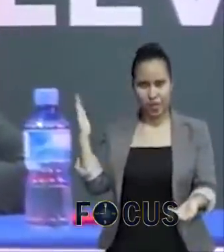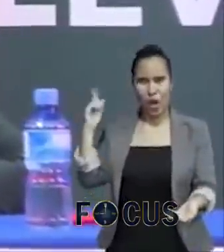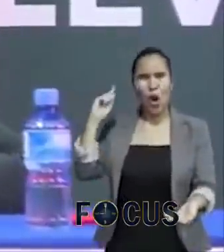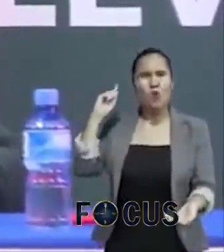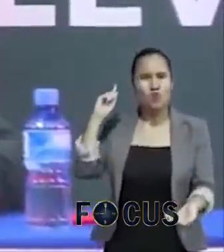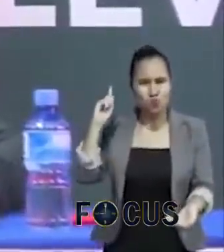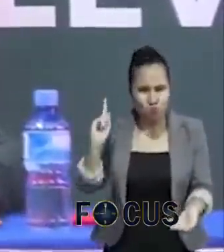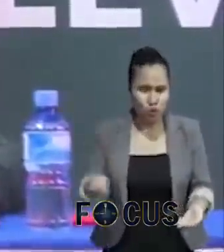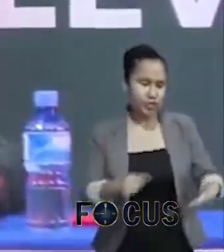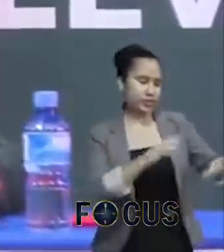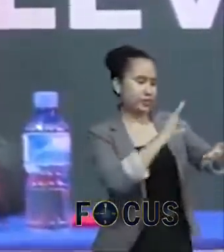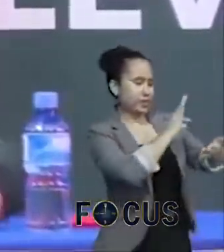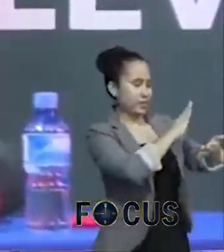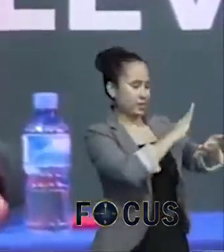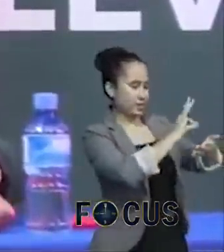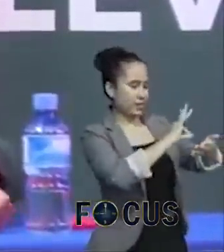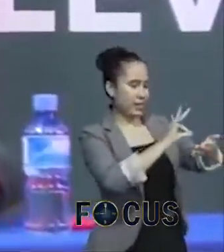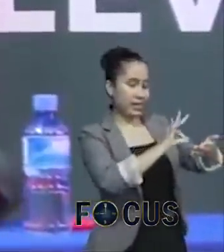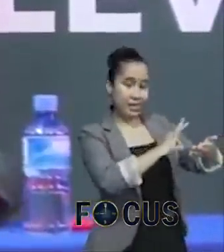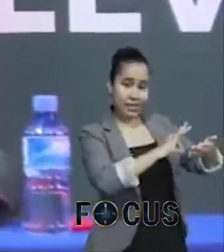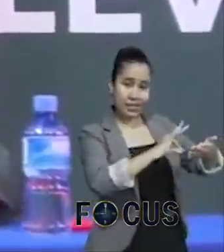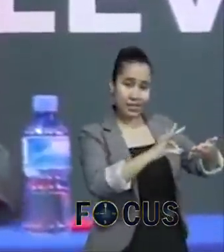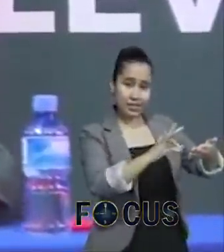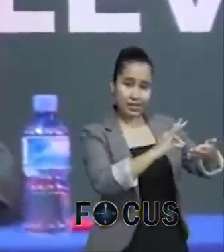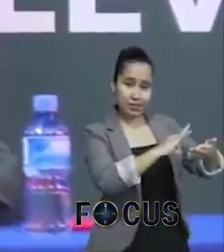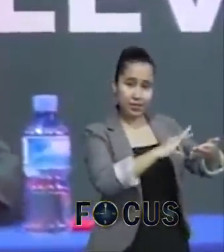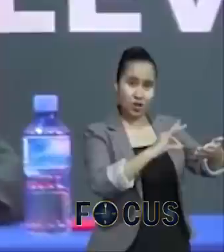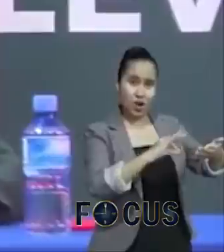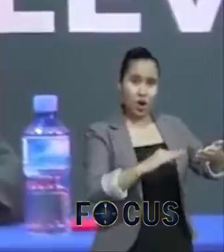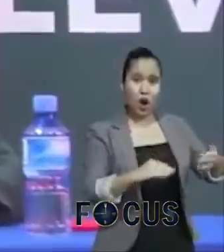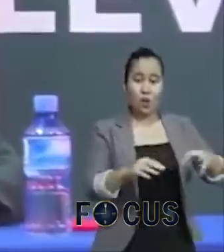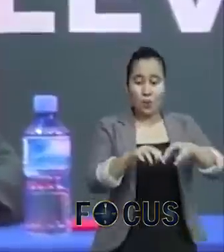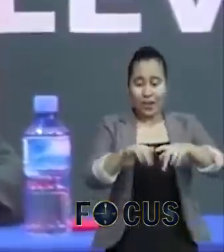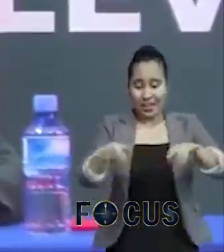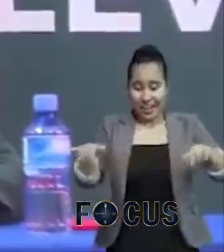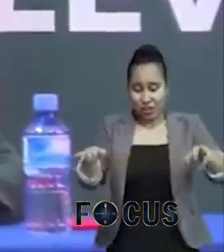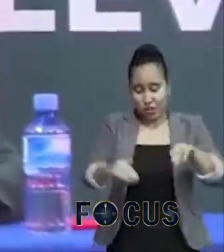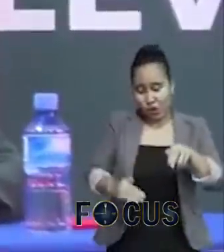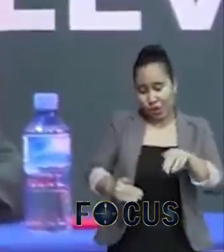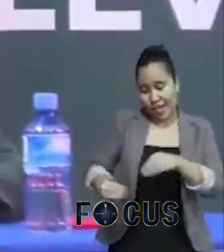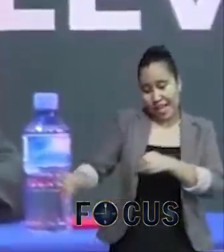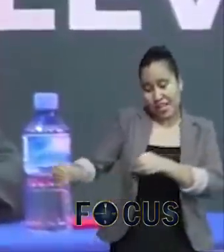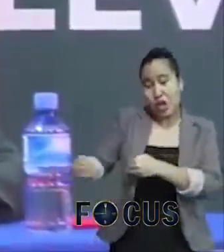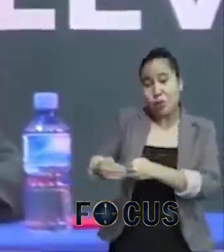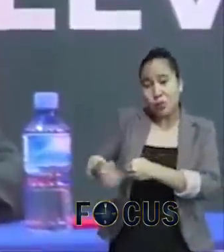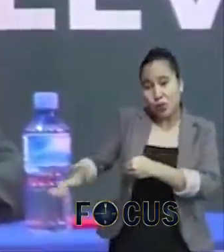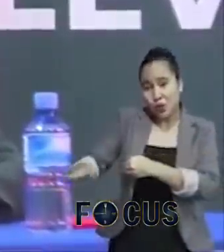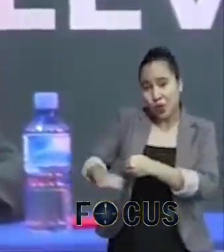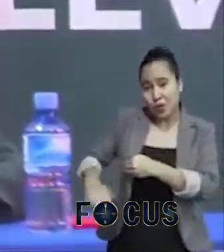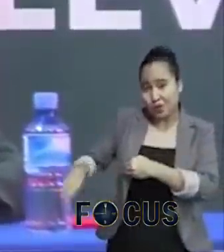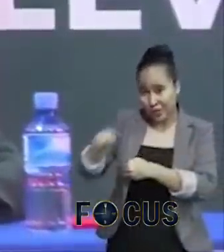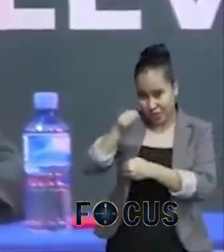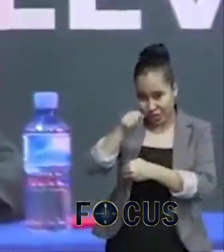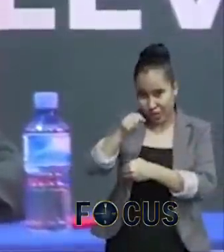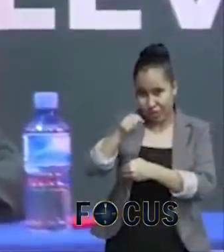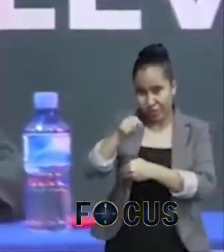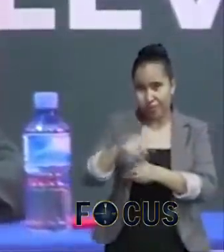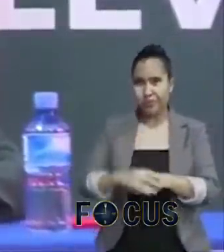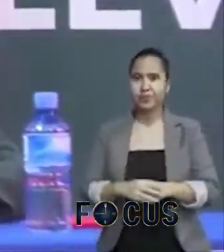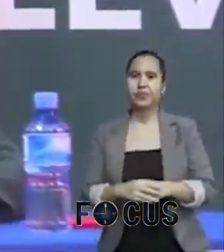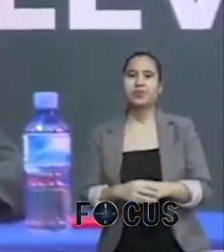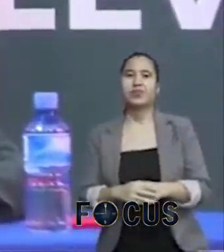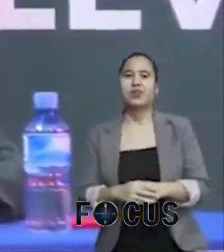Verplicht zich te registreren op een wijkkantoor bij u in de buurt. Het ministerie van Sociale Zaken heeft